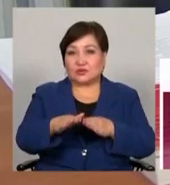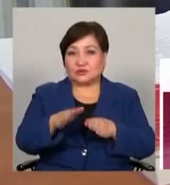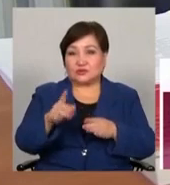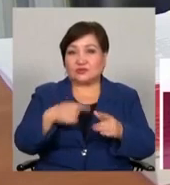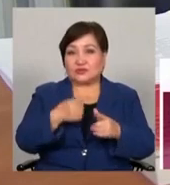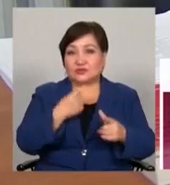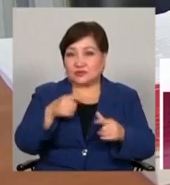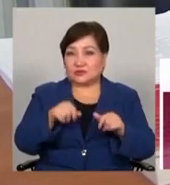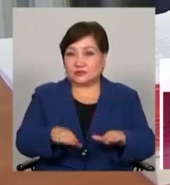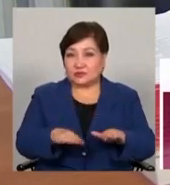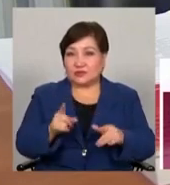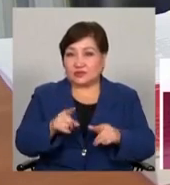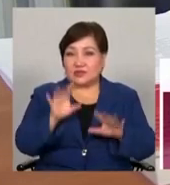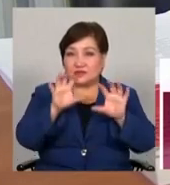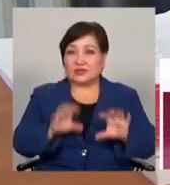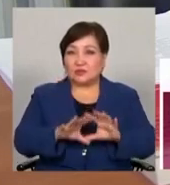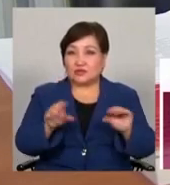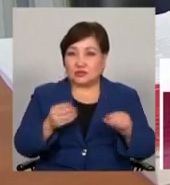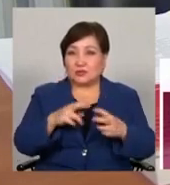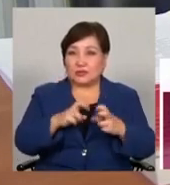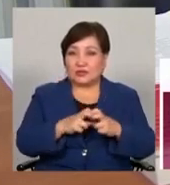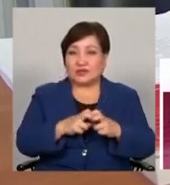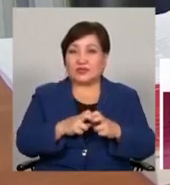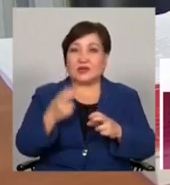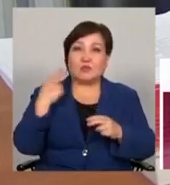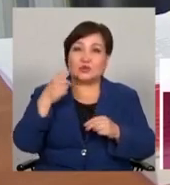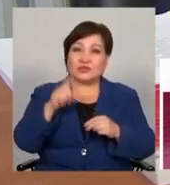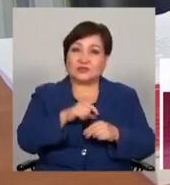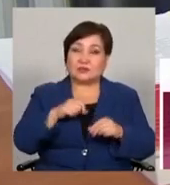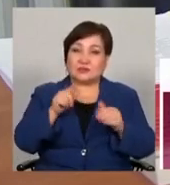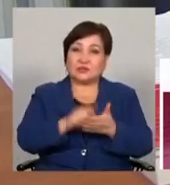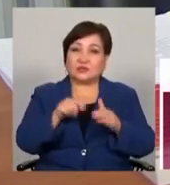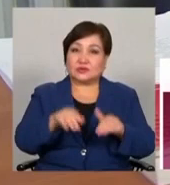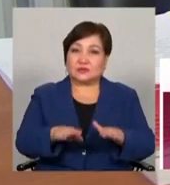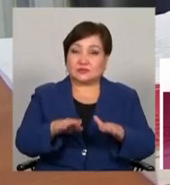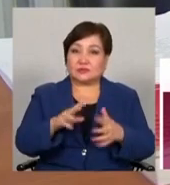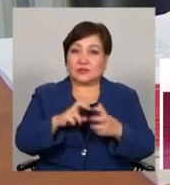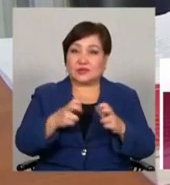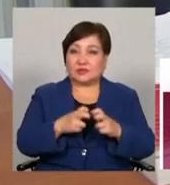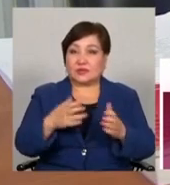Заң бойынша борышкер ол проблеманы өз шешу керек, яғни берші қарыз осын жауап төлеу керек.